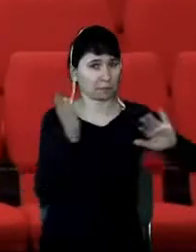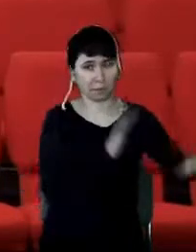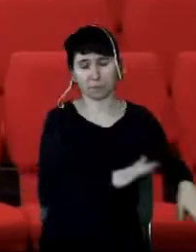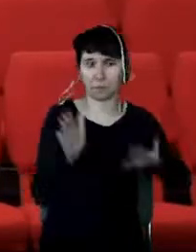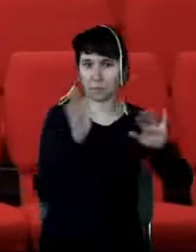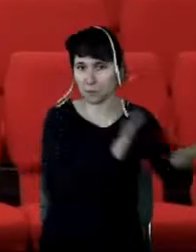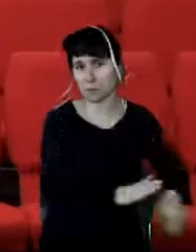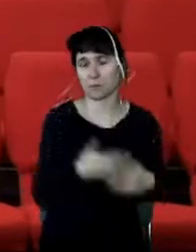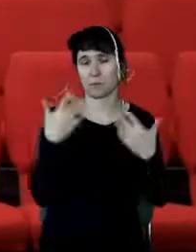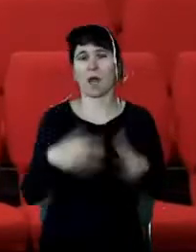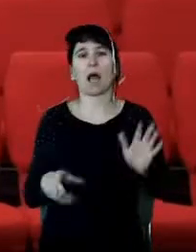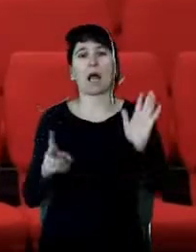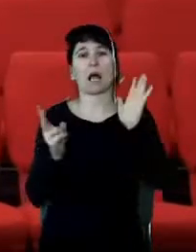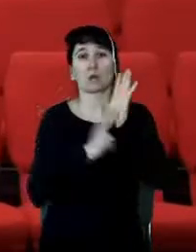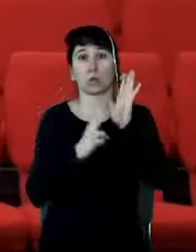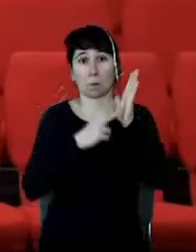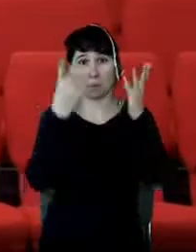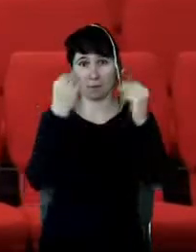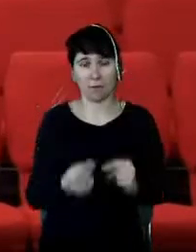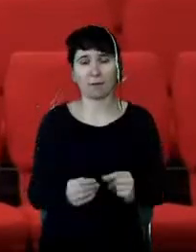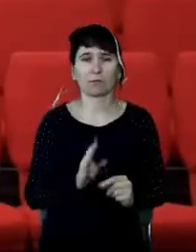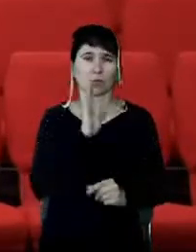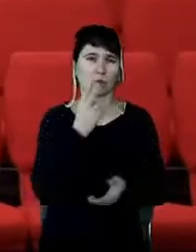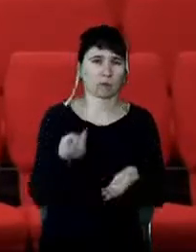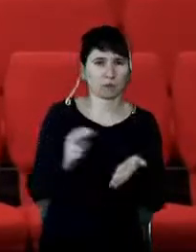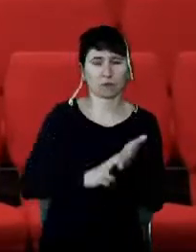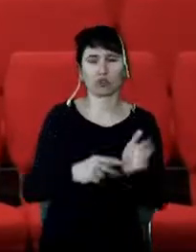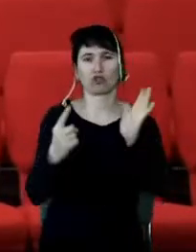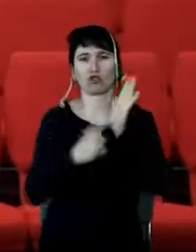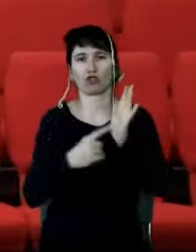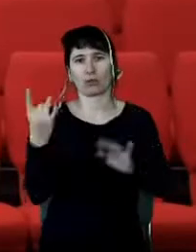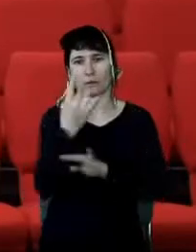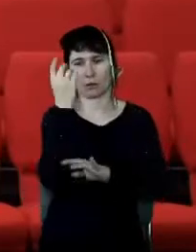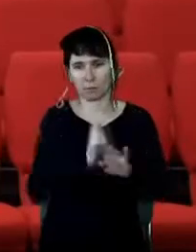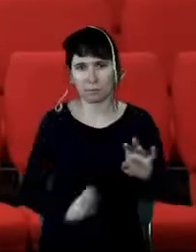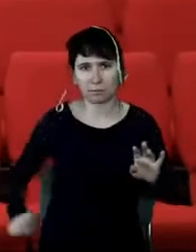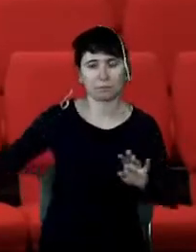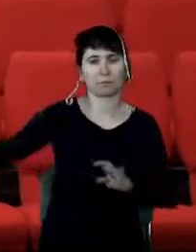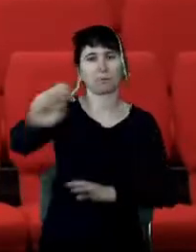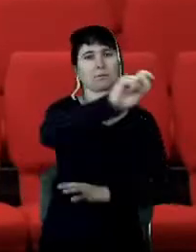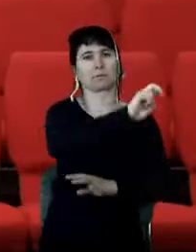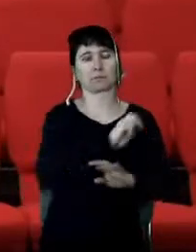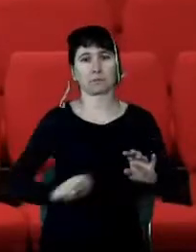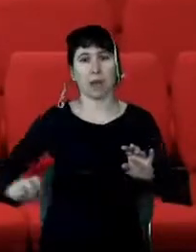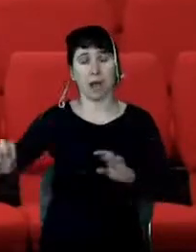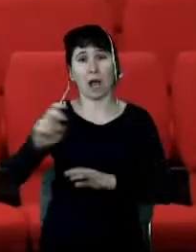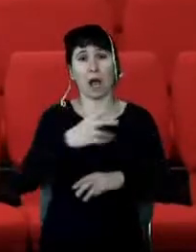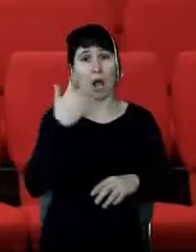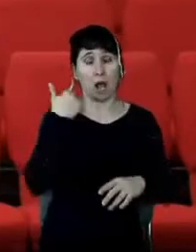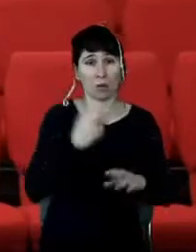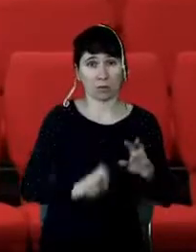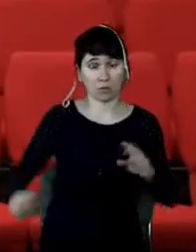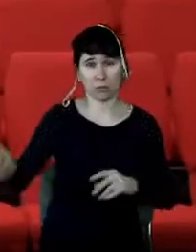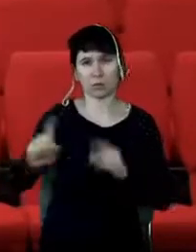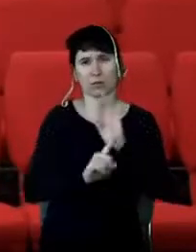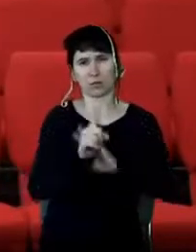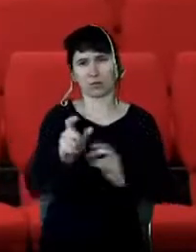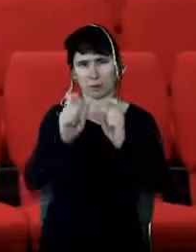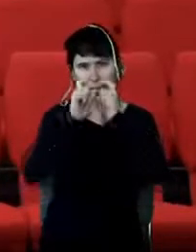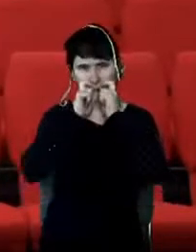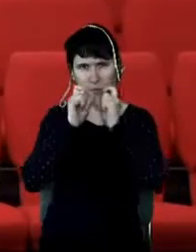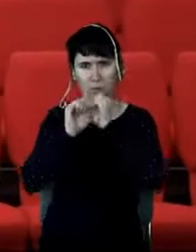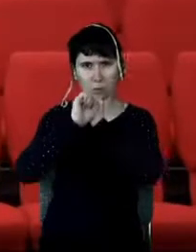вранці і обійшли місто 6 разів. А при цьому обході затрубили священники, а Ісус сказав ізраїльським